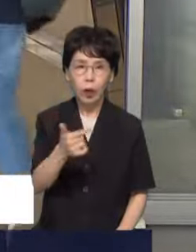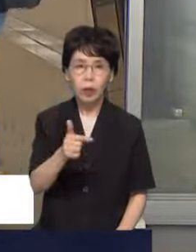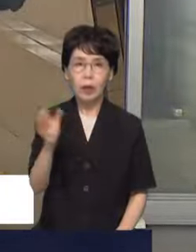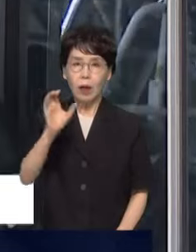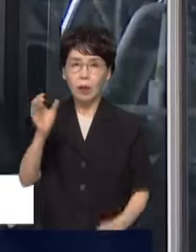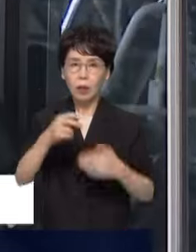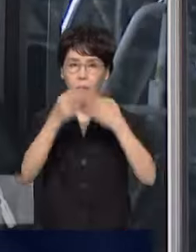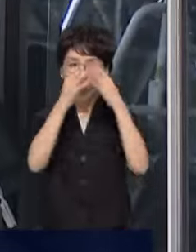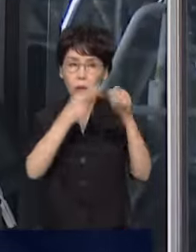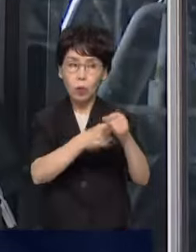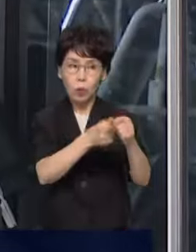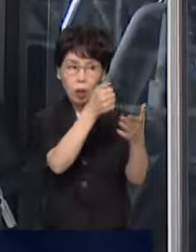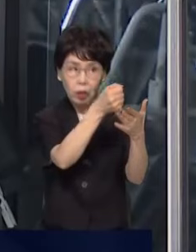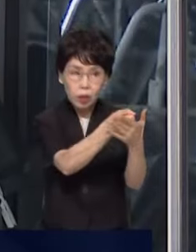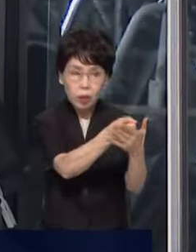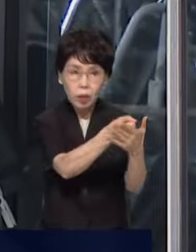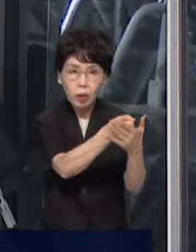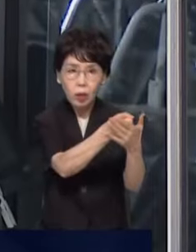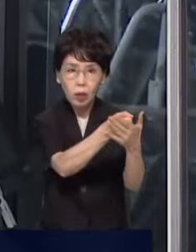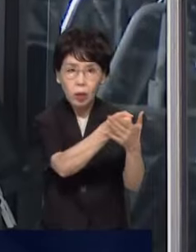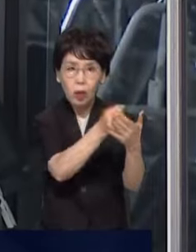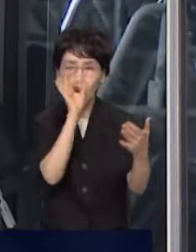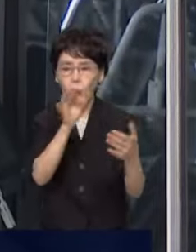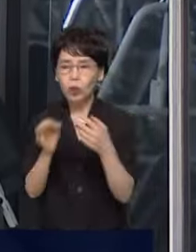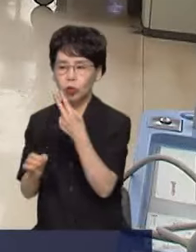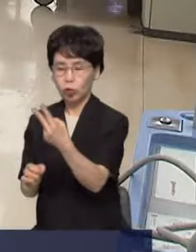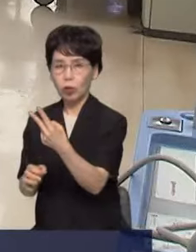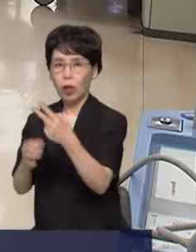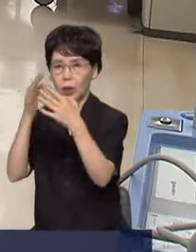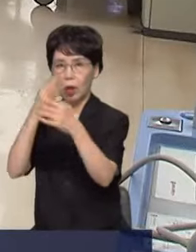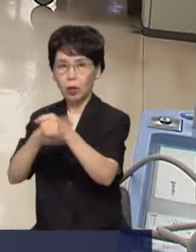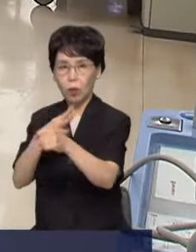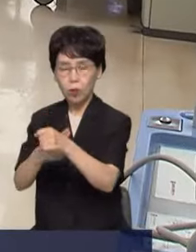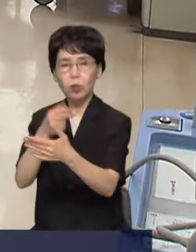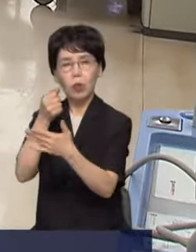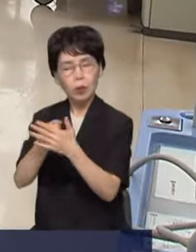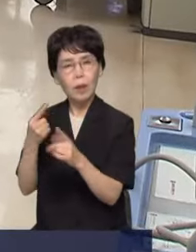가톨릭 의대 교수들의 결정에 따라 다른 두 개 대학 교수들의